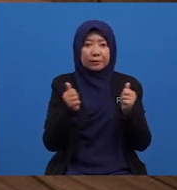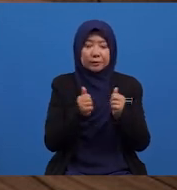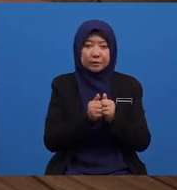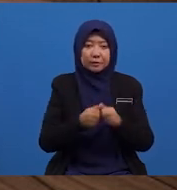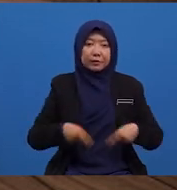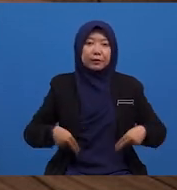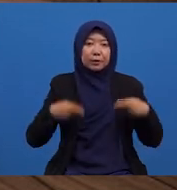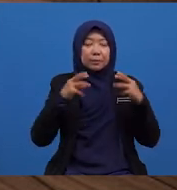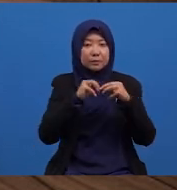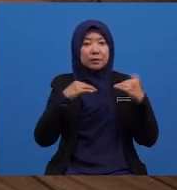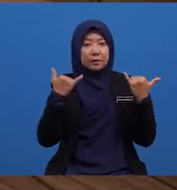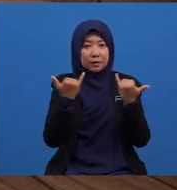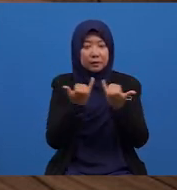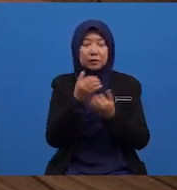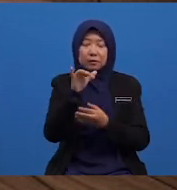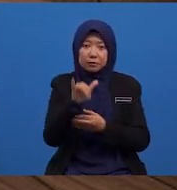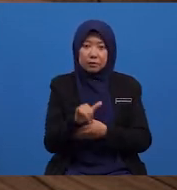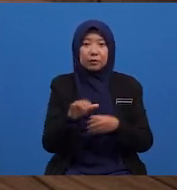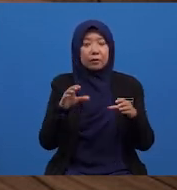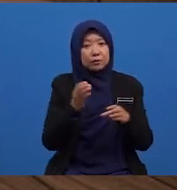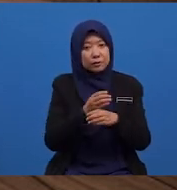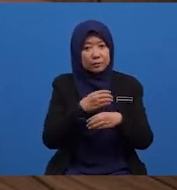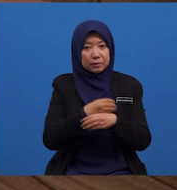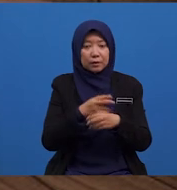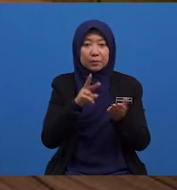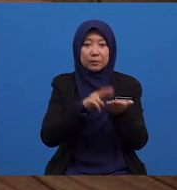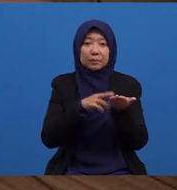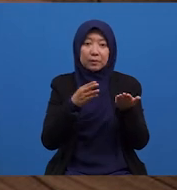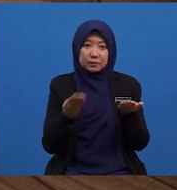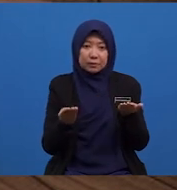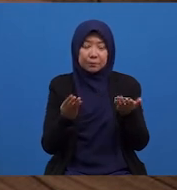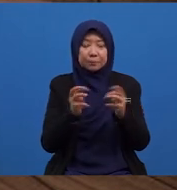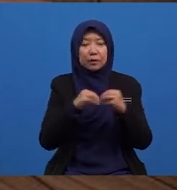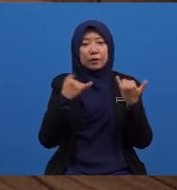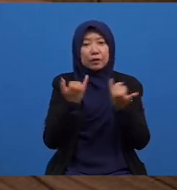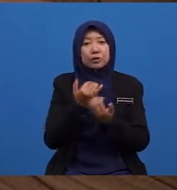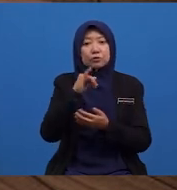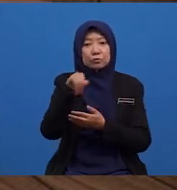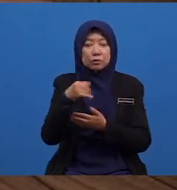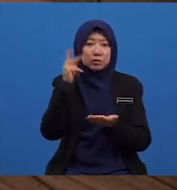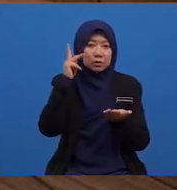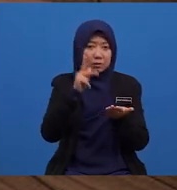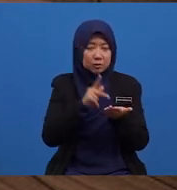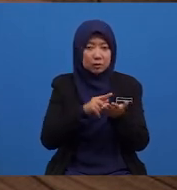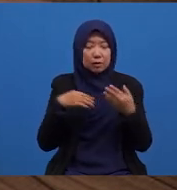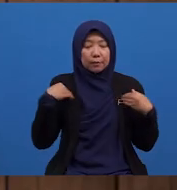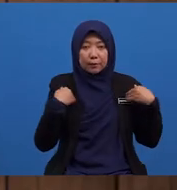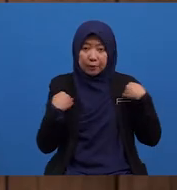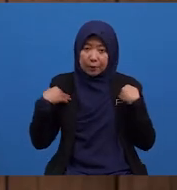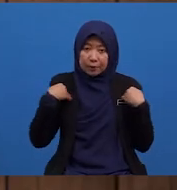yang mencipta peribahasa. Selain itu, masyarakat juga mengenali binatang-binatang